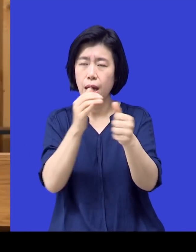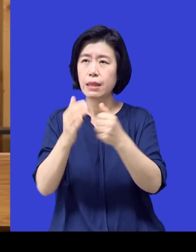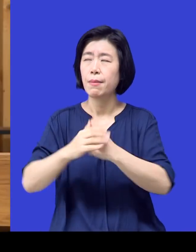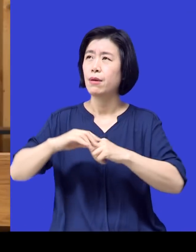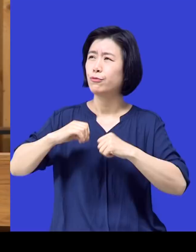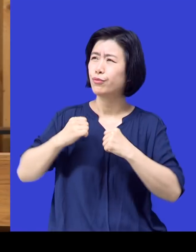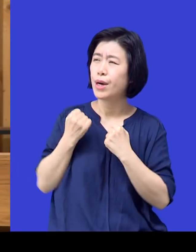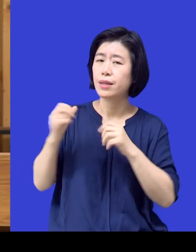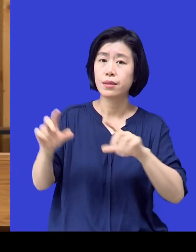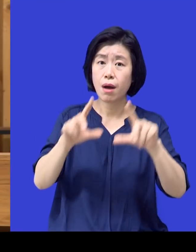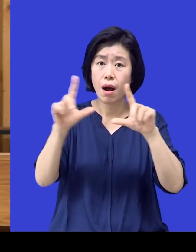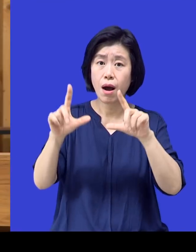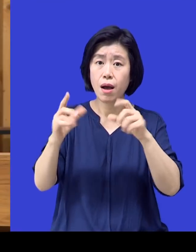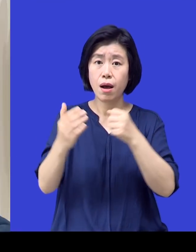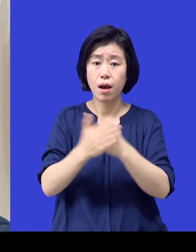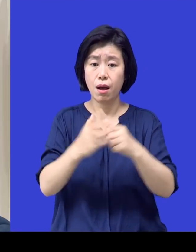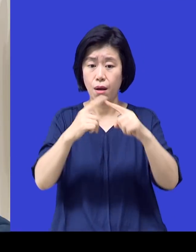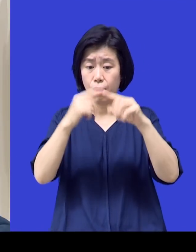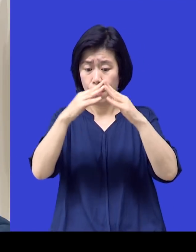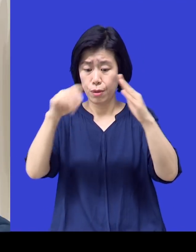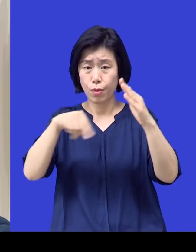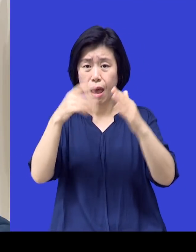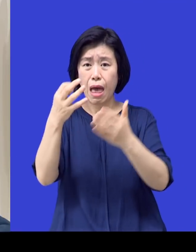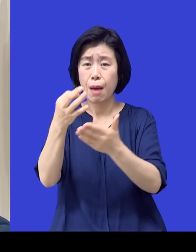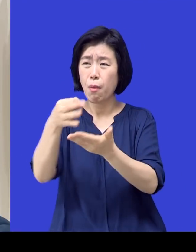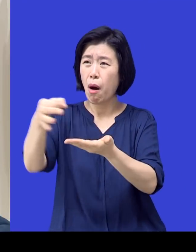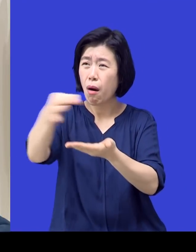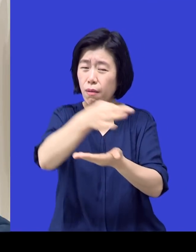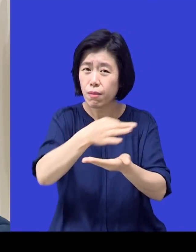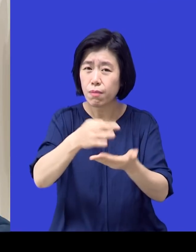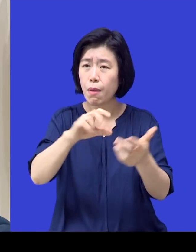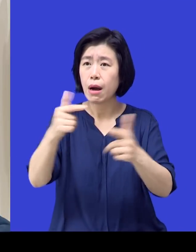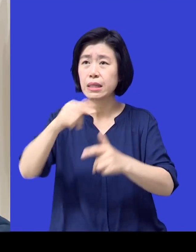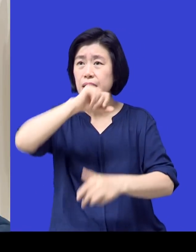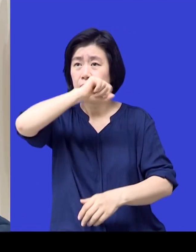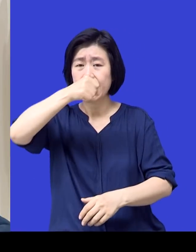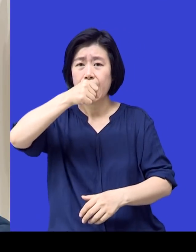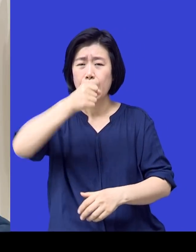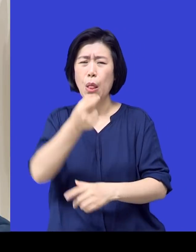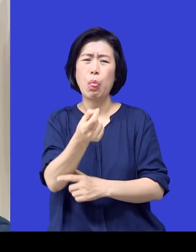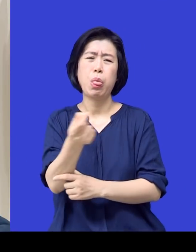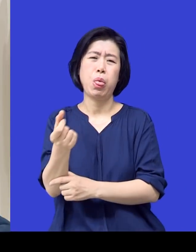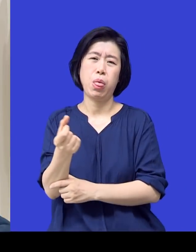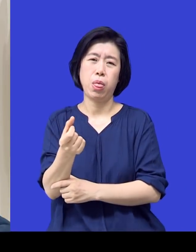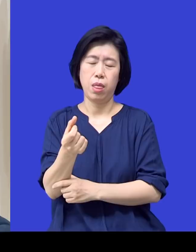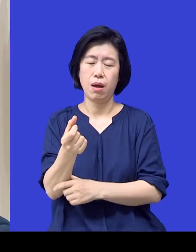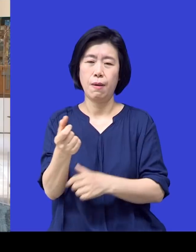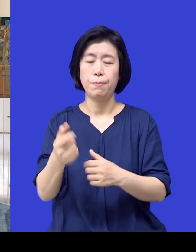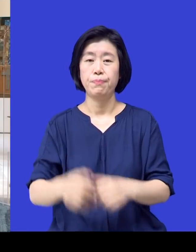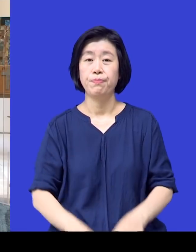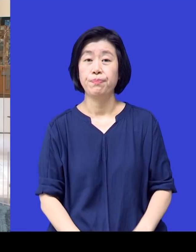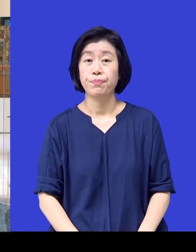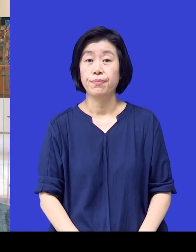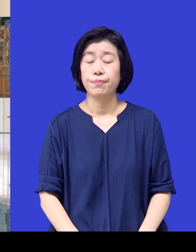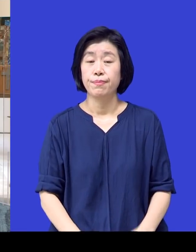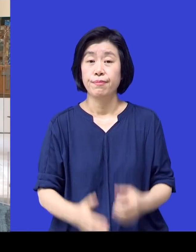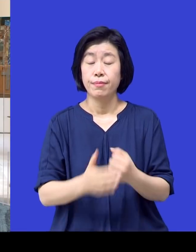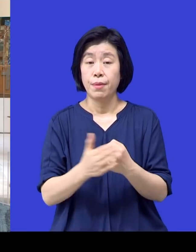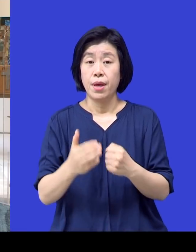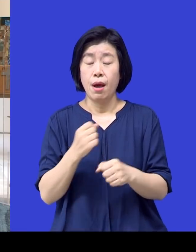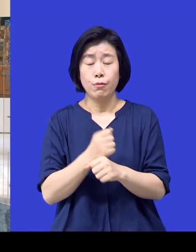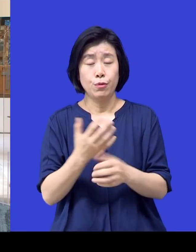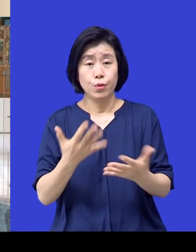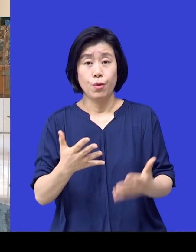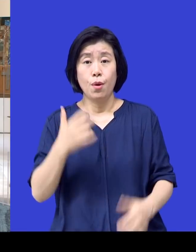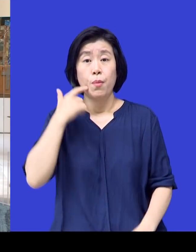거예요. 그래서 새벽 기도회를 끝나면 구두통을 들고 남한산성에서